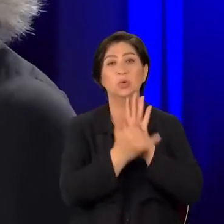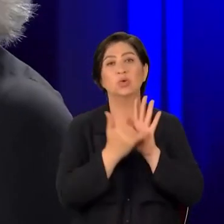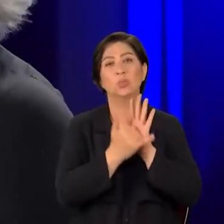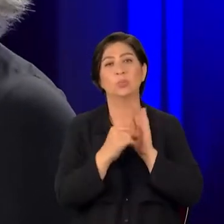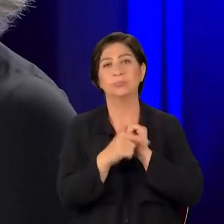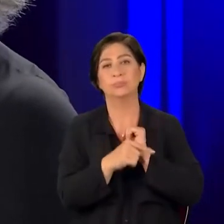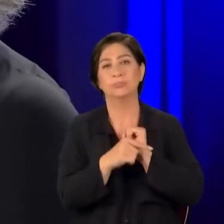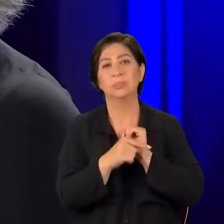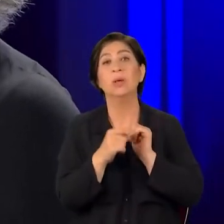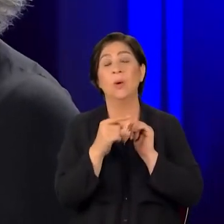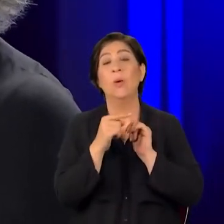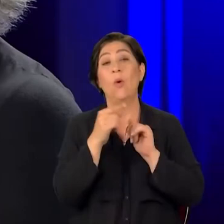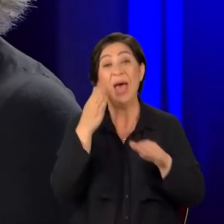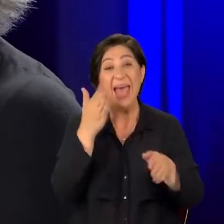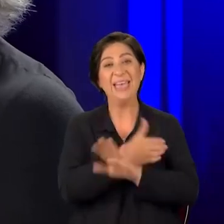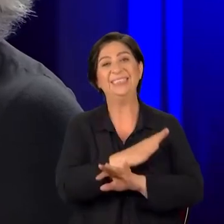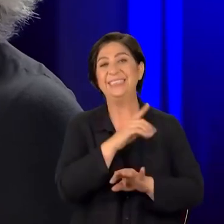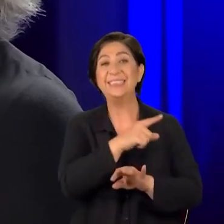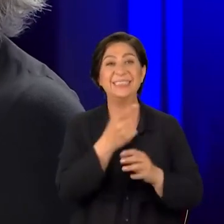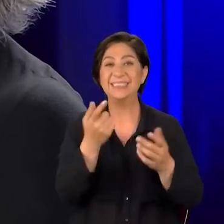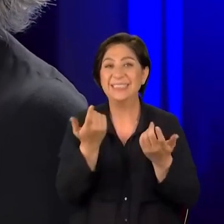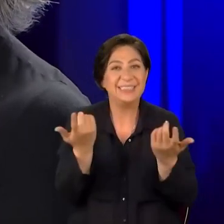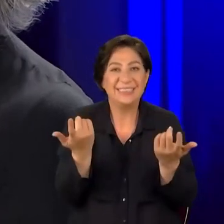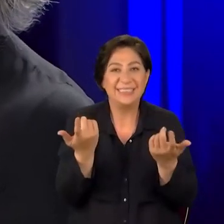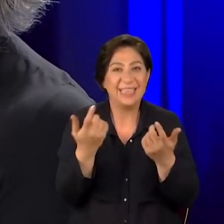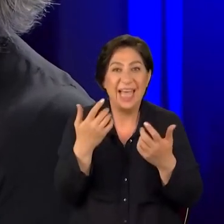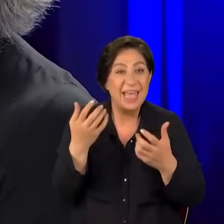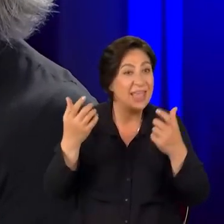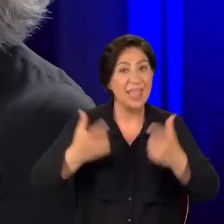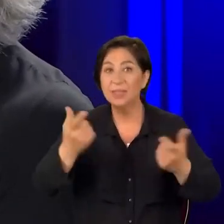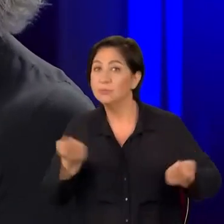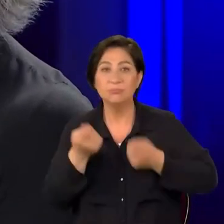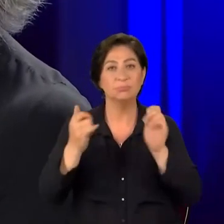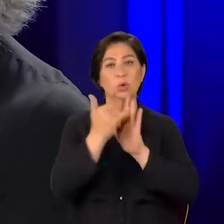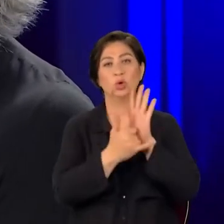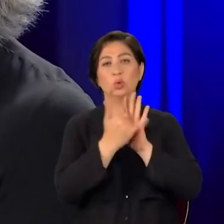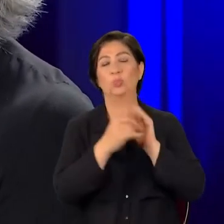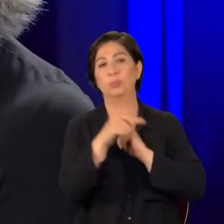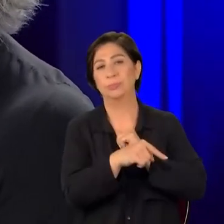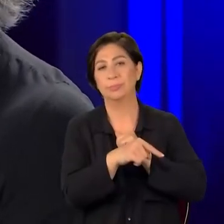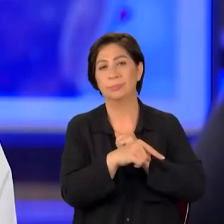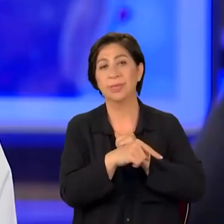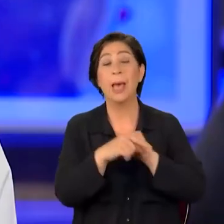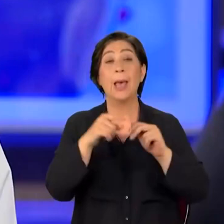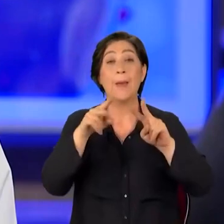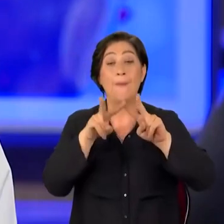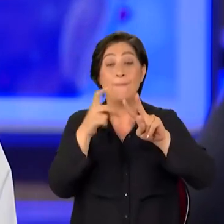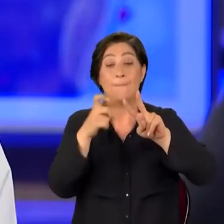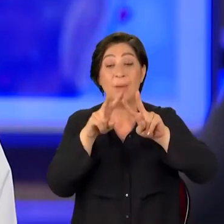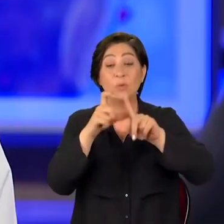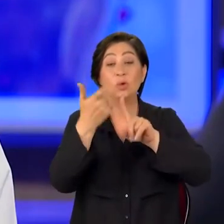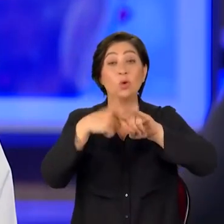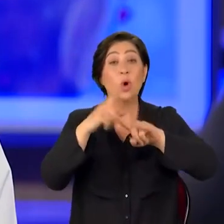daha çok YouTube'dalar. Yani onların esas şeyleri, hareket alanları YouTube. Şimdi Memduh